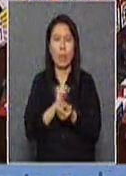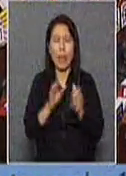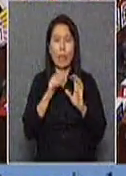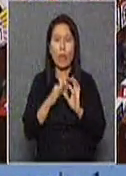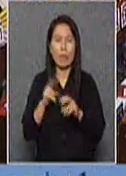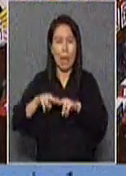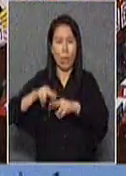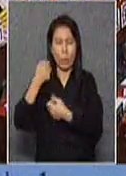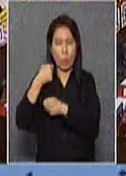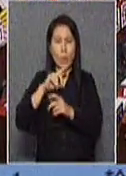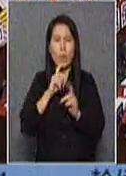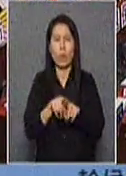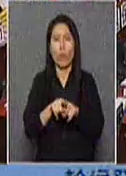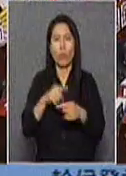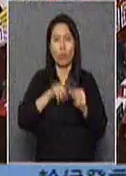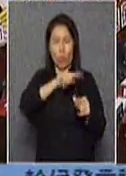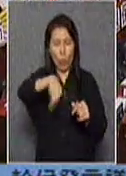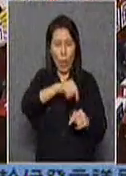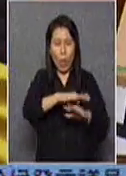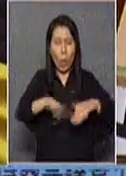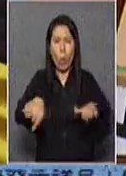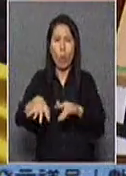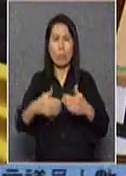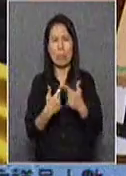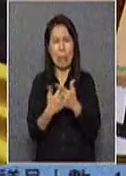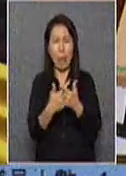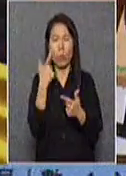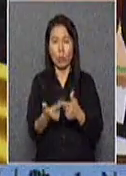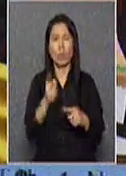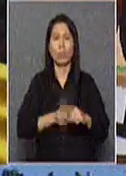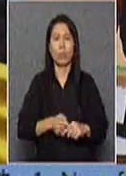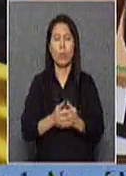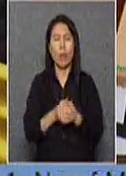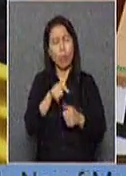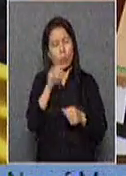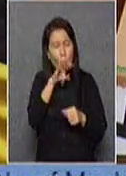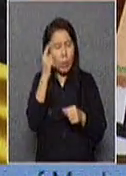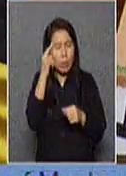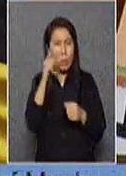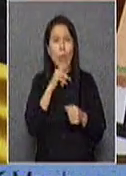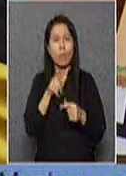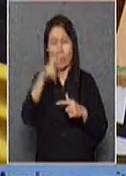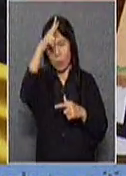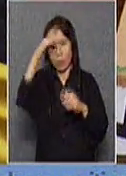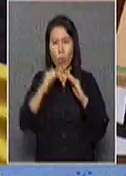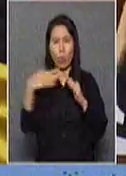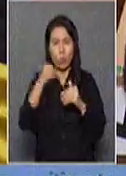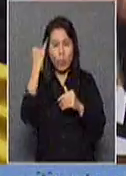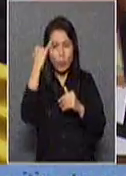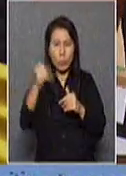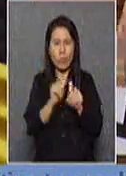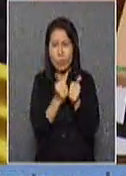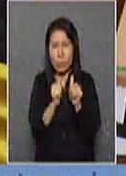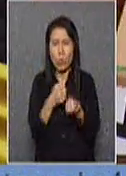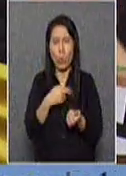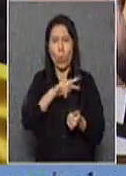頭，中環嗰個海旁用地咧係好受呢個爭議。我係想指出，你作為個局長，你唔熟悉呢個嘅城規程序咧，你揾